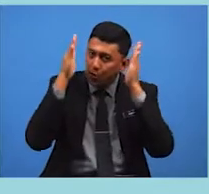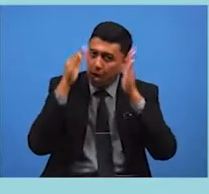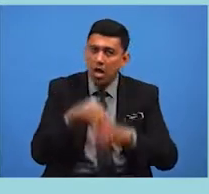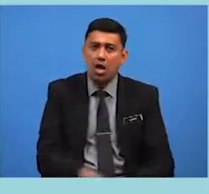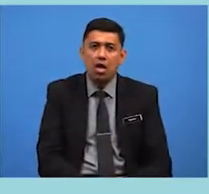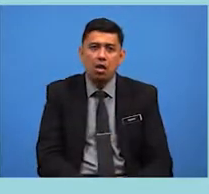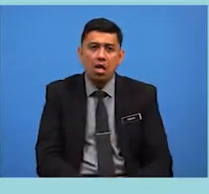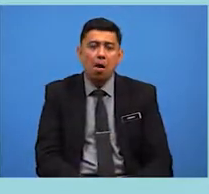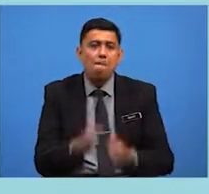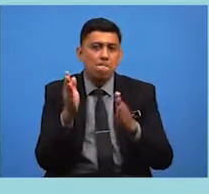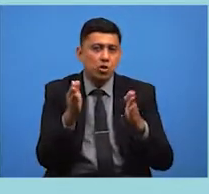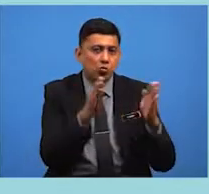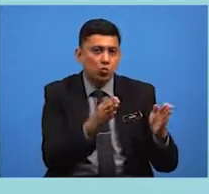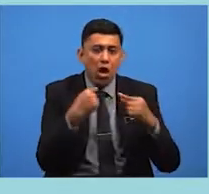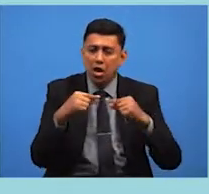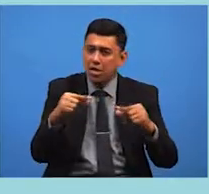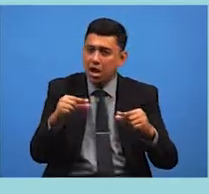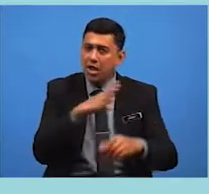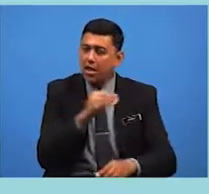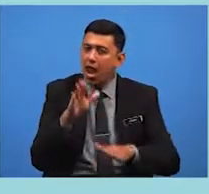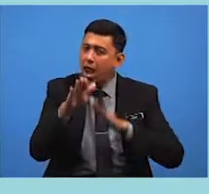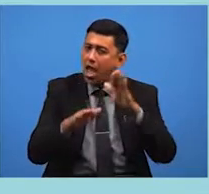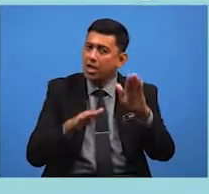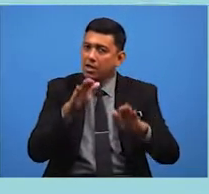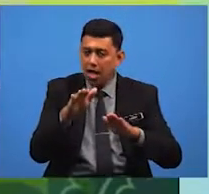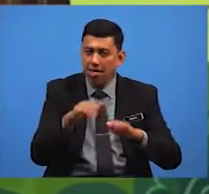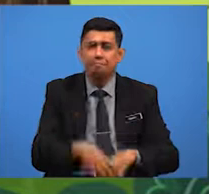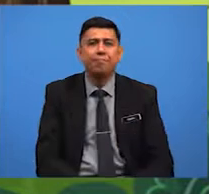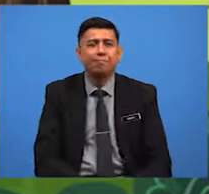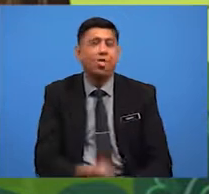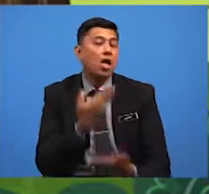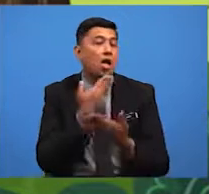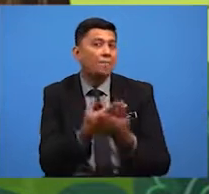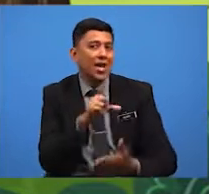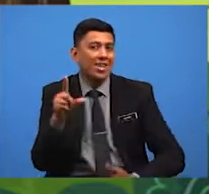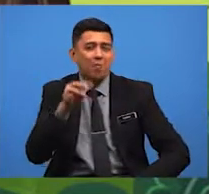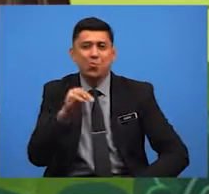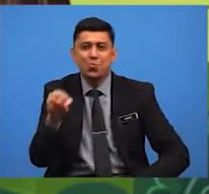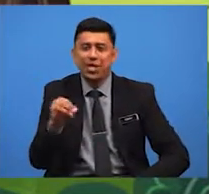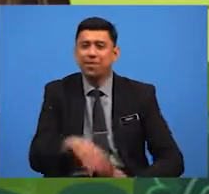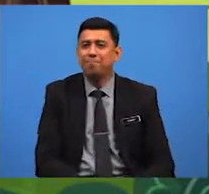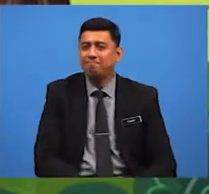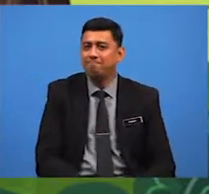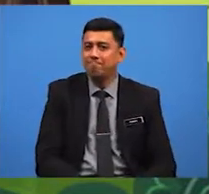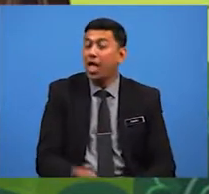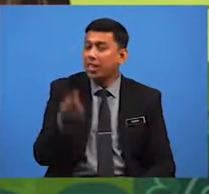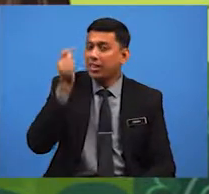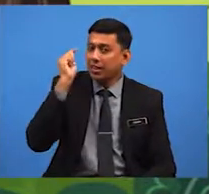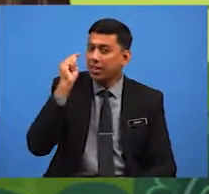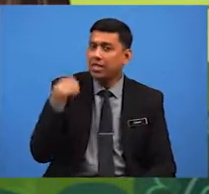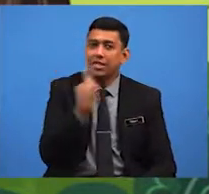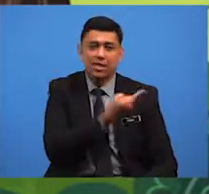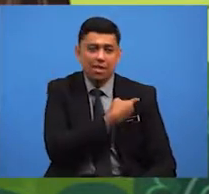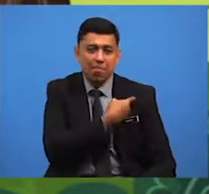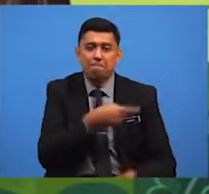menyusun, gerak dan langkah. Baiklah murid sekalian, sebentar tadi kita